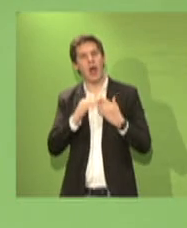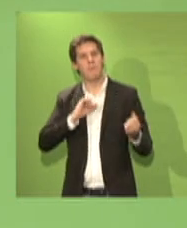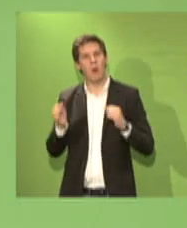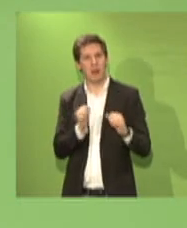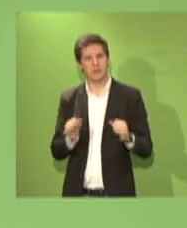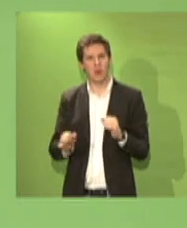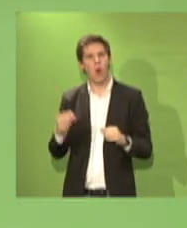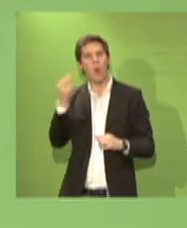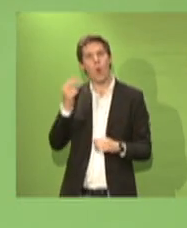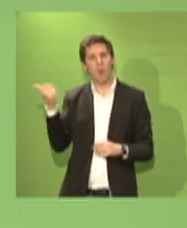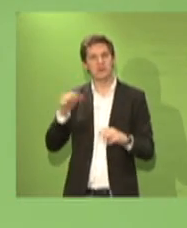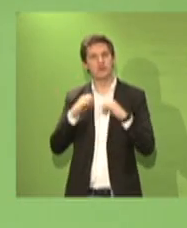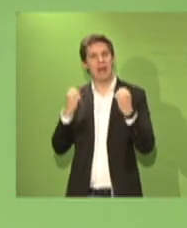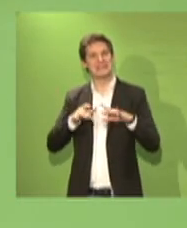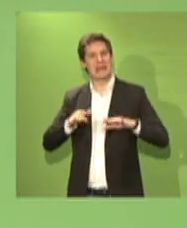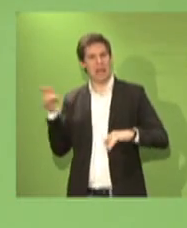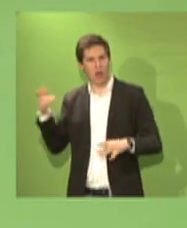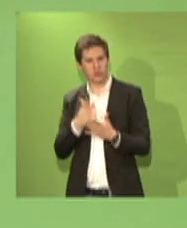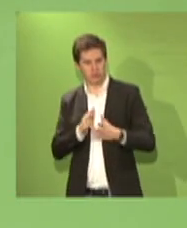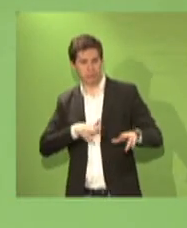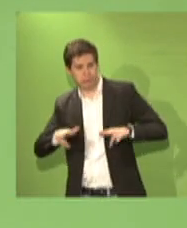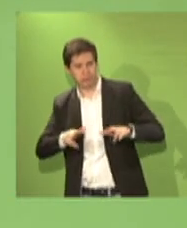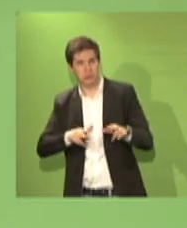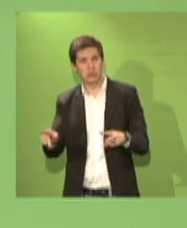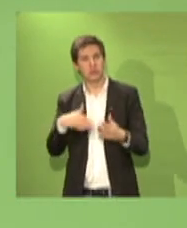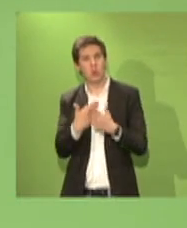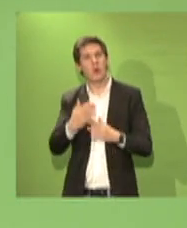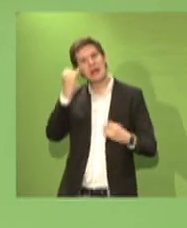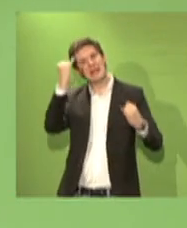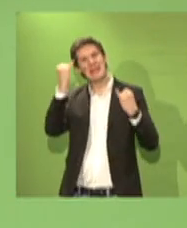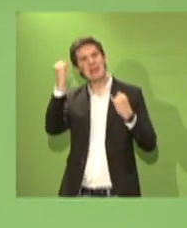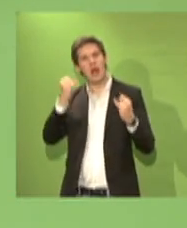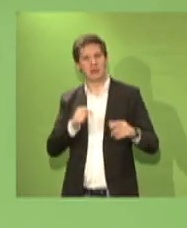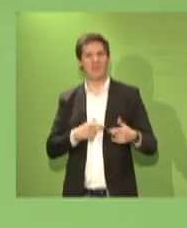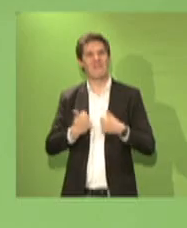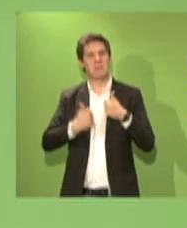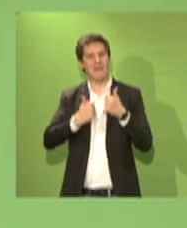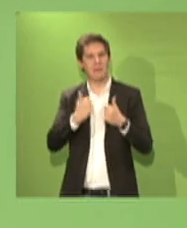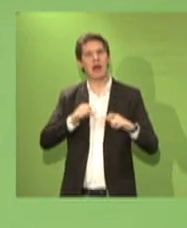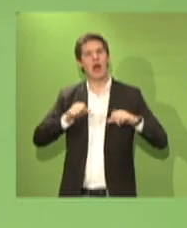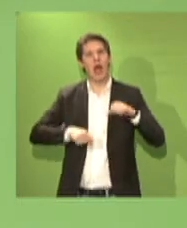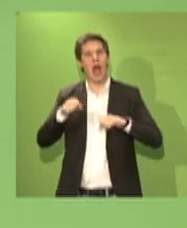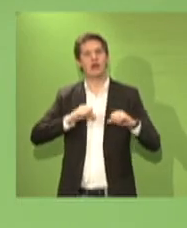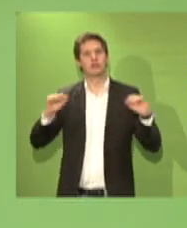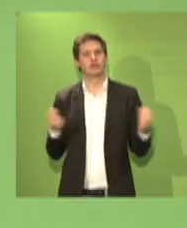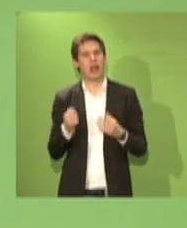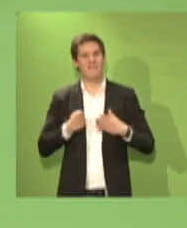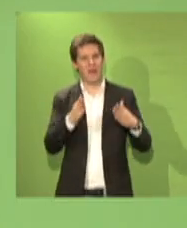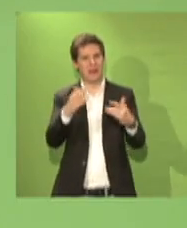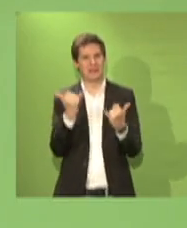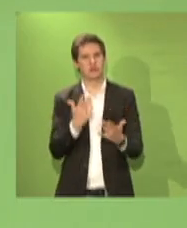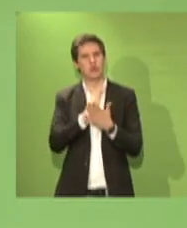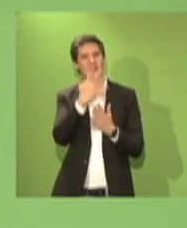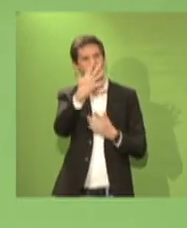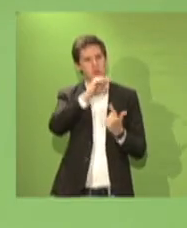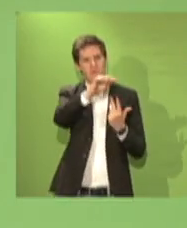Verkehrsstaatssekretär intensiv mit Vorbereiten auf den Weg gebracht hat. Es gab diesen Ideenwettbewerb mit den Radschnellwegen, jetzt 5 landesweit auszuzeichnen